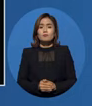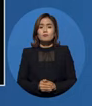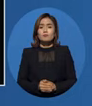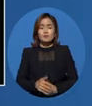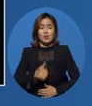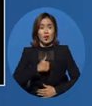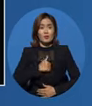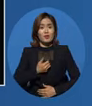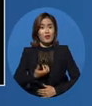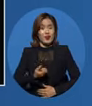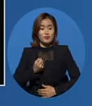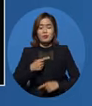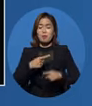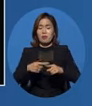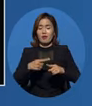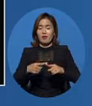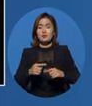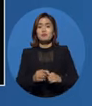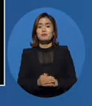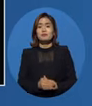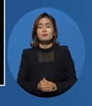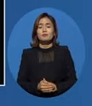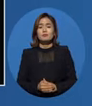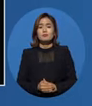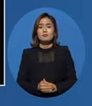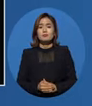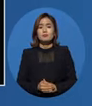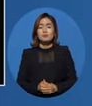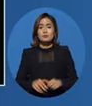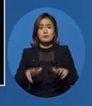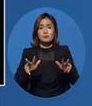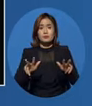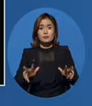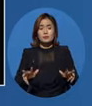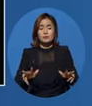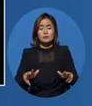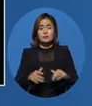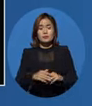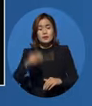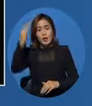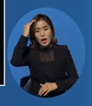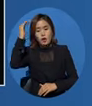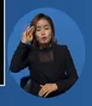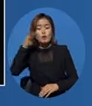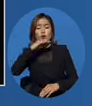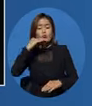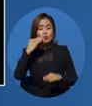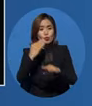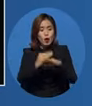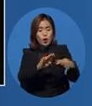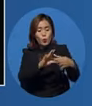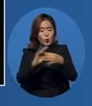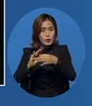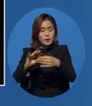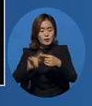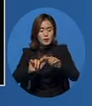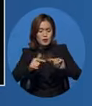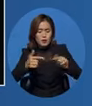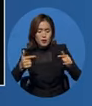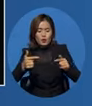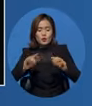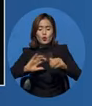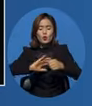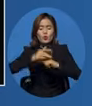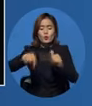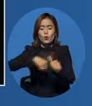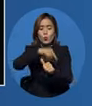자부심으로 5평 가야 된다고 봅니다 어 지금 저는 남북관계에 어떤 여러 국제 환경이